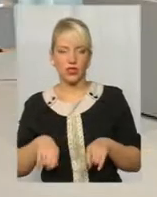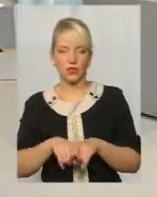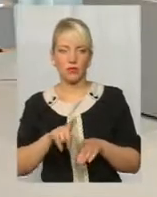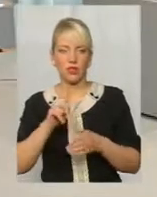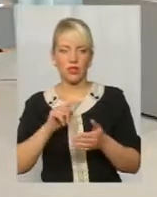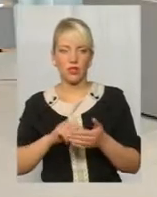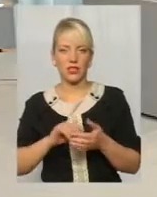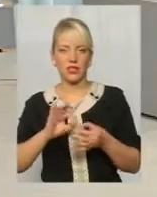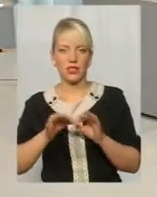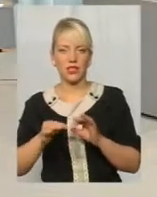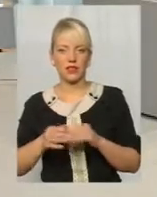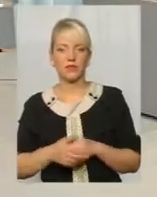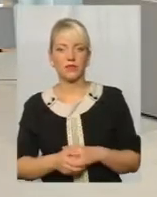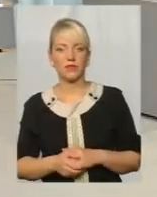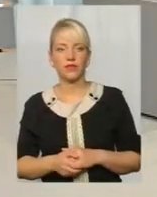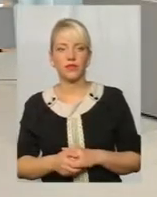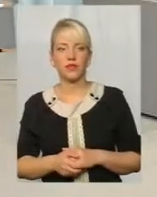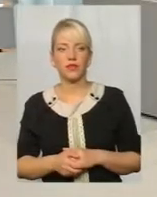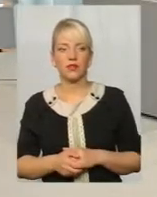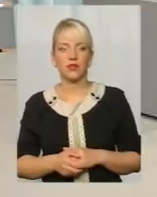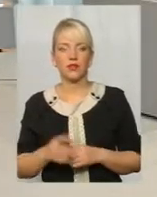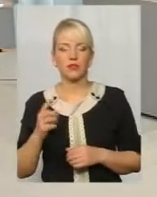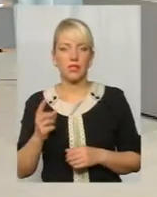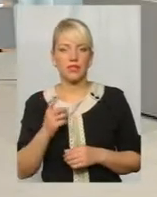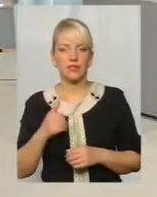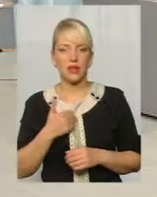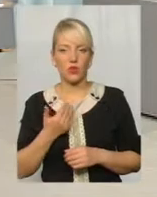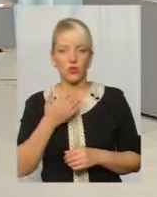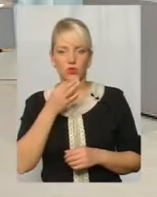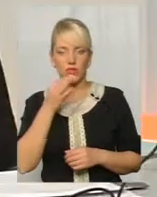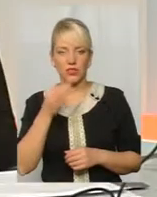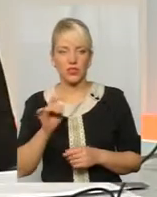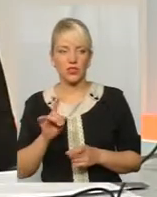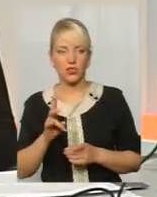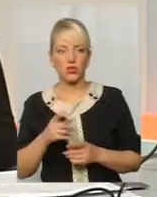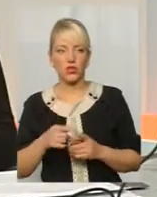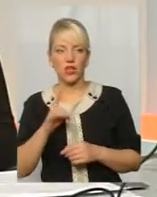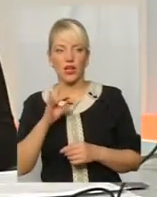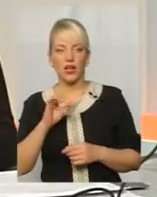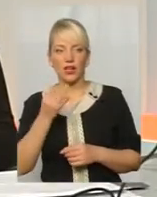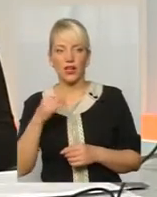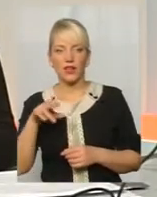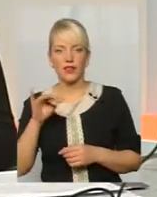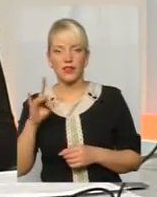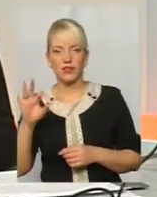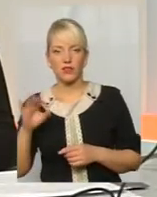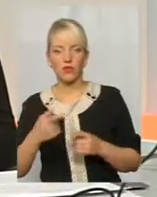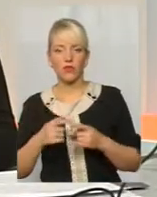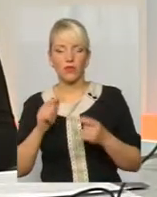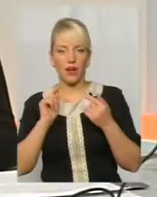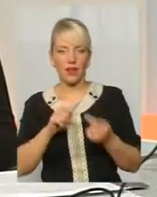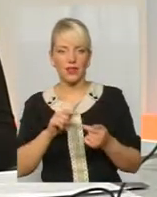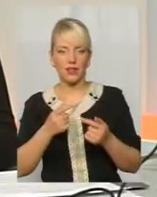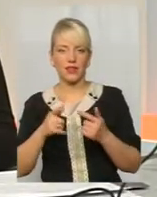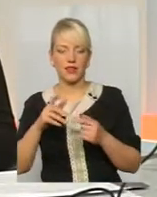питання, складні досить питання? Перш за все, хочу сказати, що антирейдерські штаби були створені за ініціативи